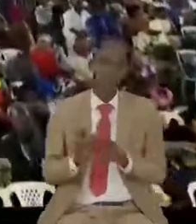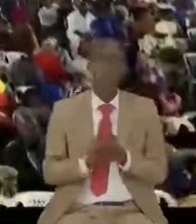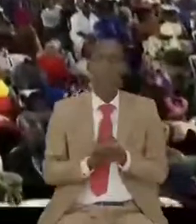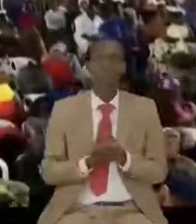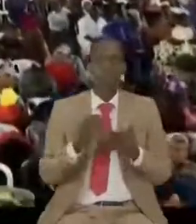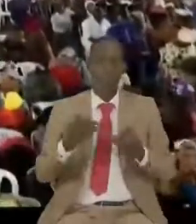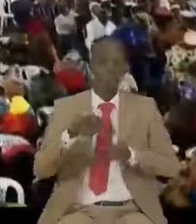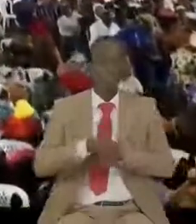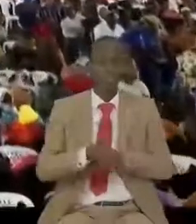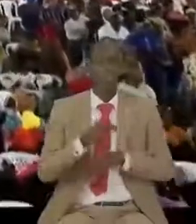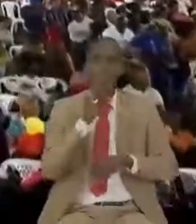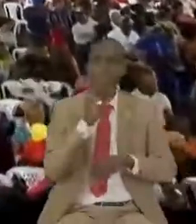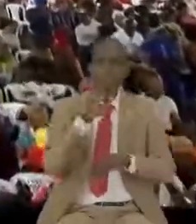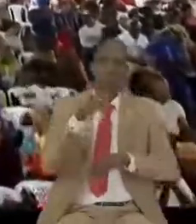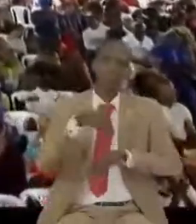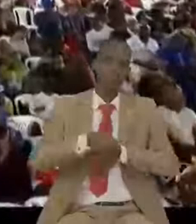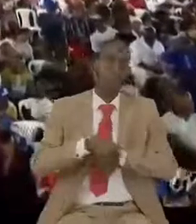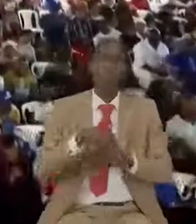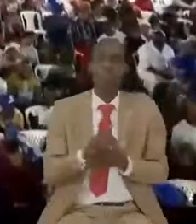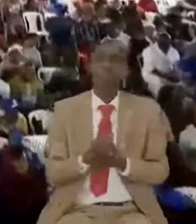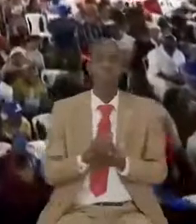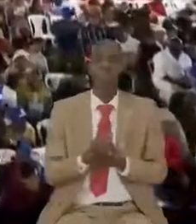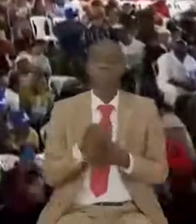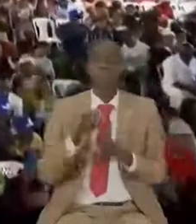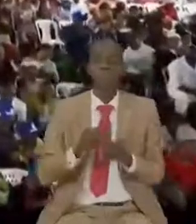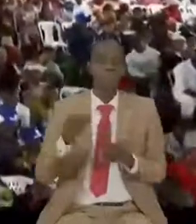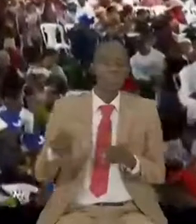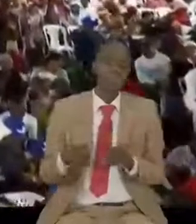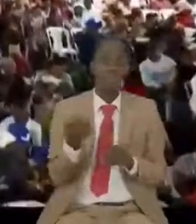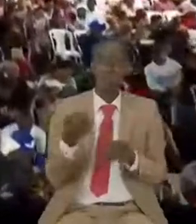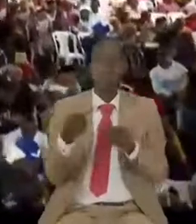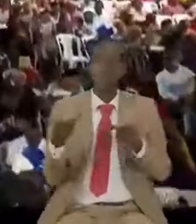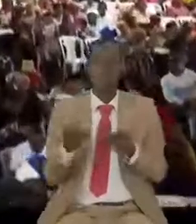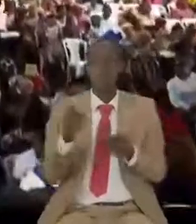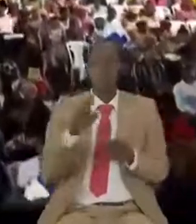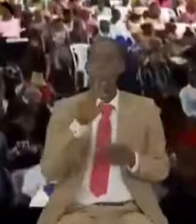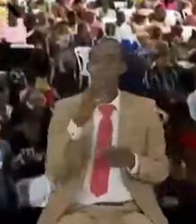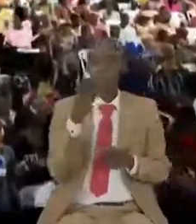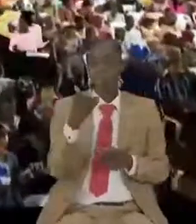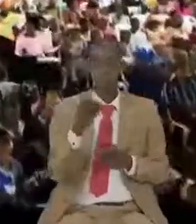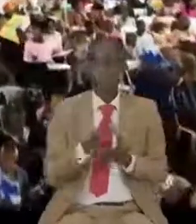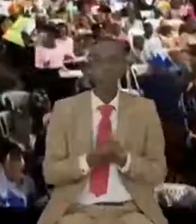Où que vous soyez, apprêtez-vous, cette nuit c'est votre nuit.